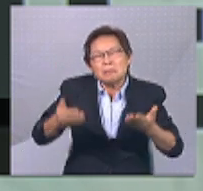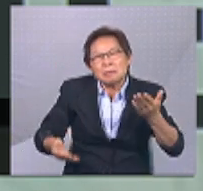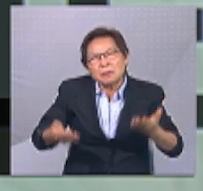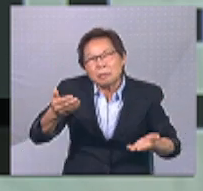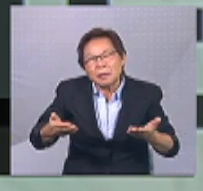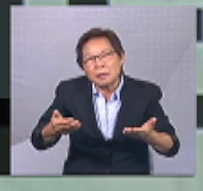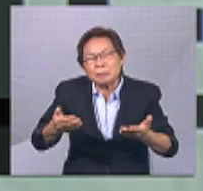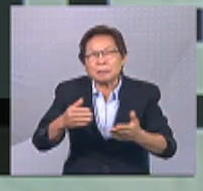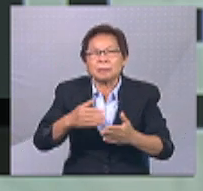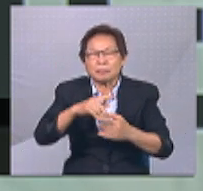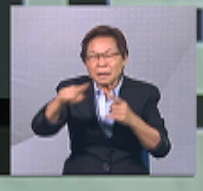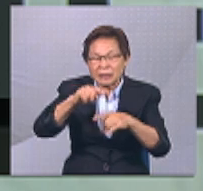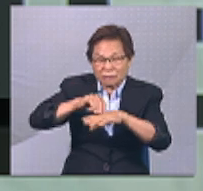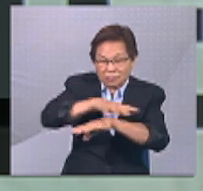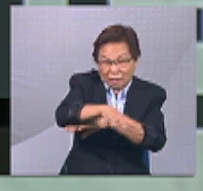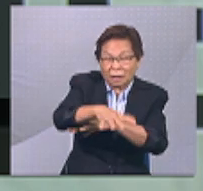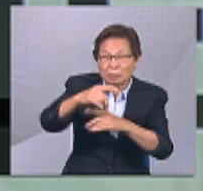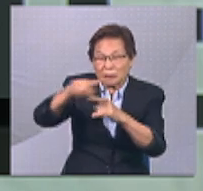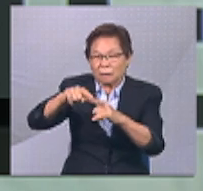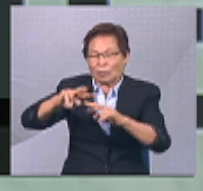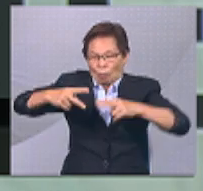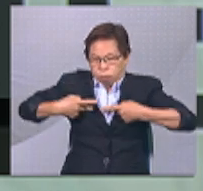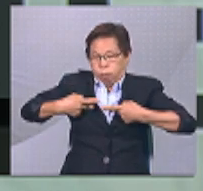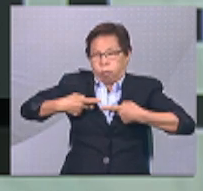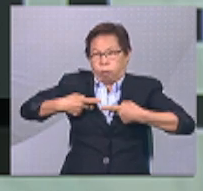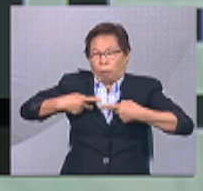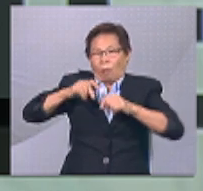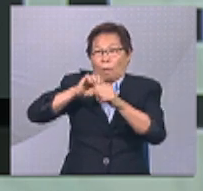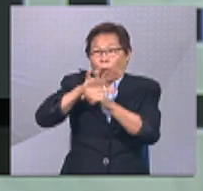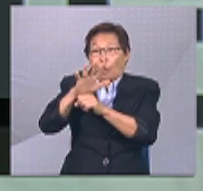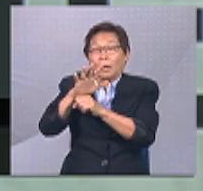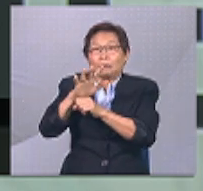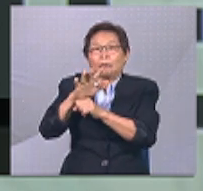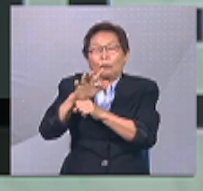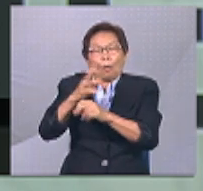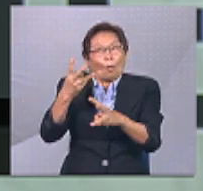mendapati dijangkiti COVID-19,